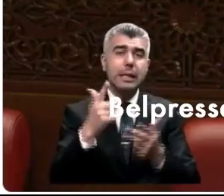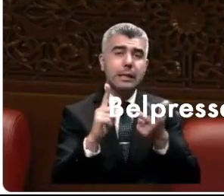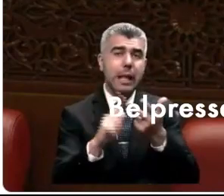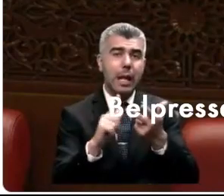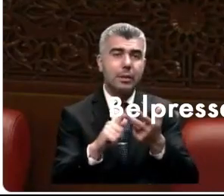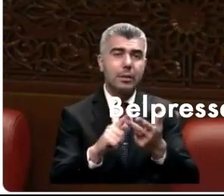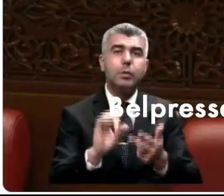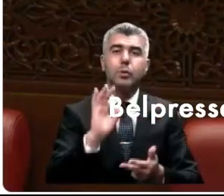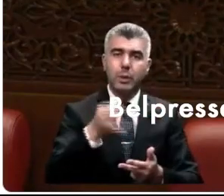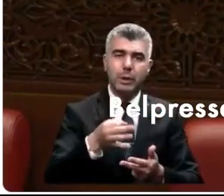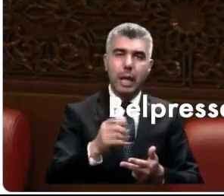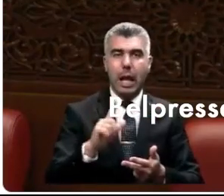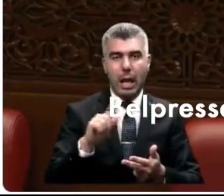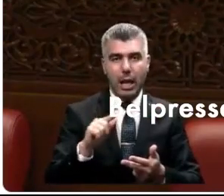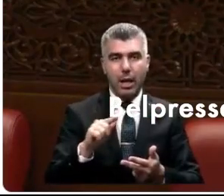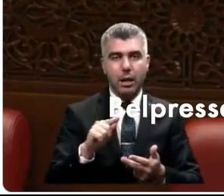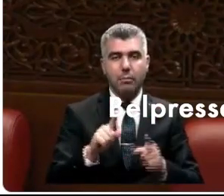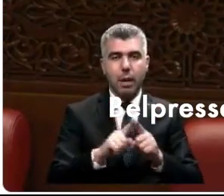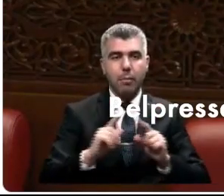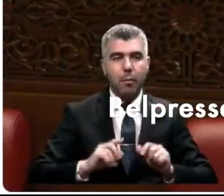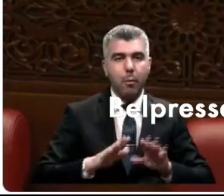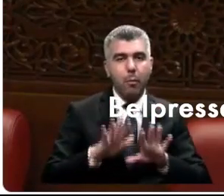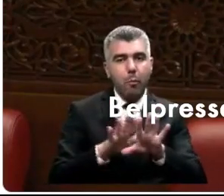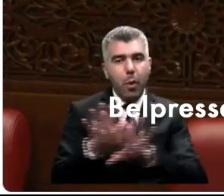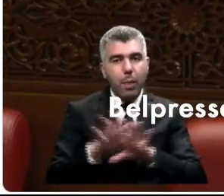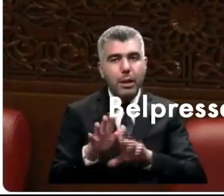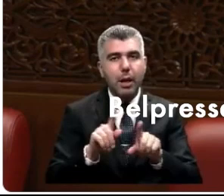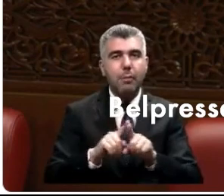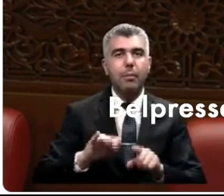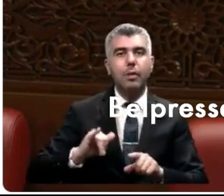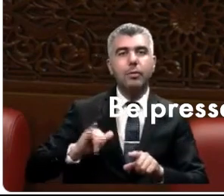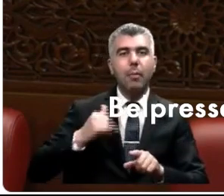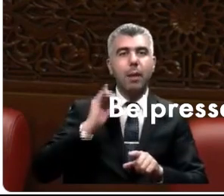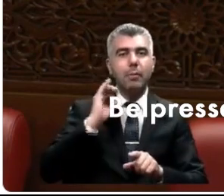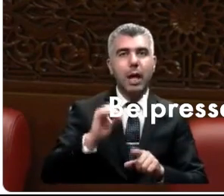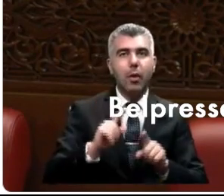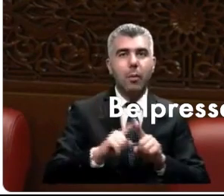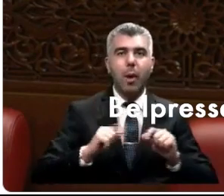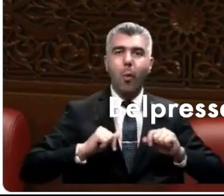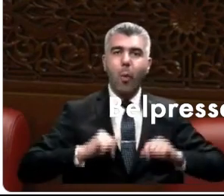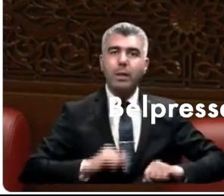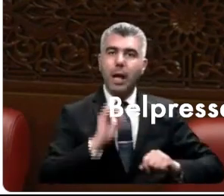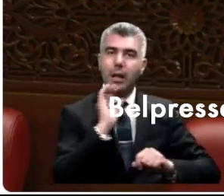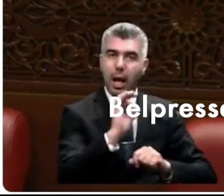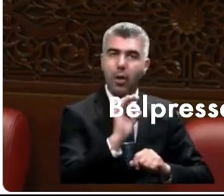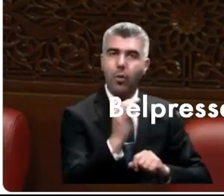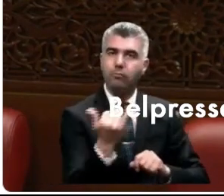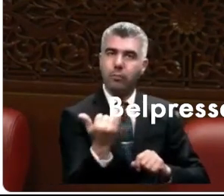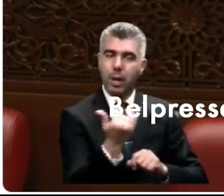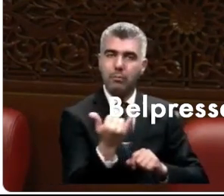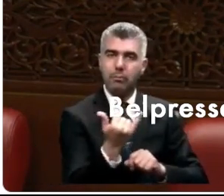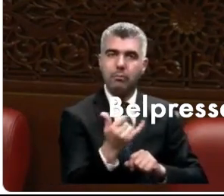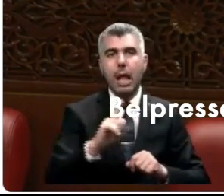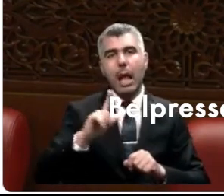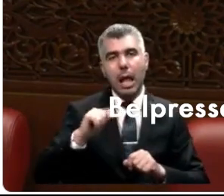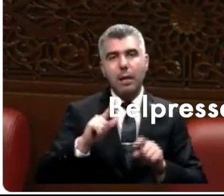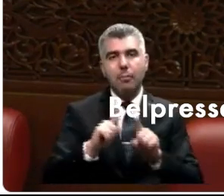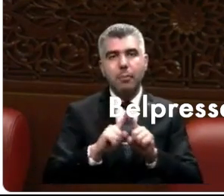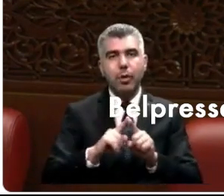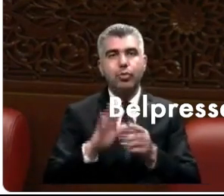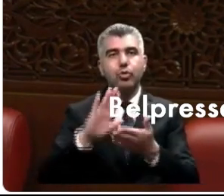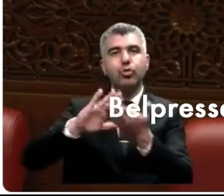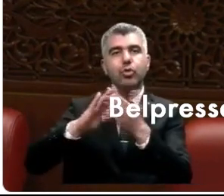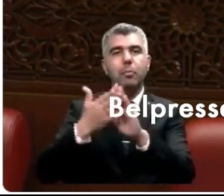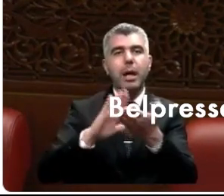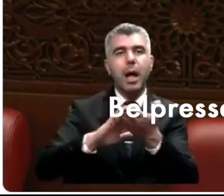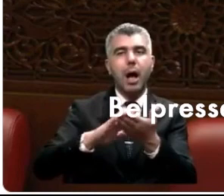نعتبرها لانه مبادره من الشباب وبطبع تفاعل ايجابي من القطاع من القطاع غيكون هناك جمعيات جهويه